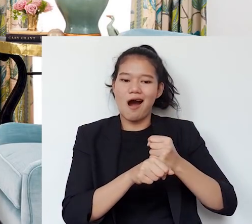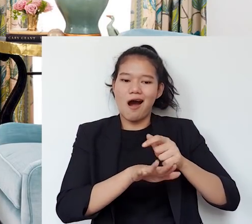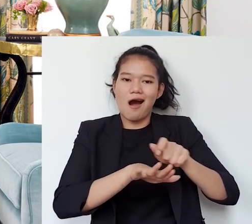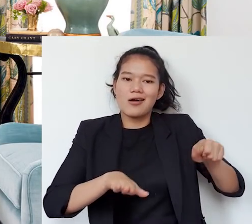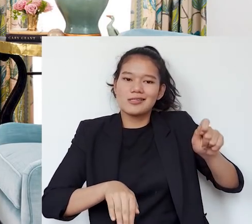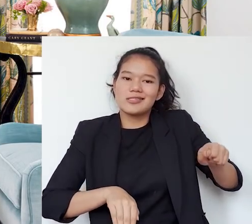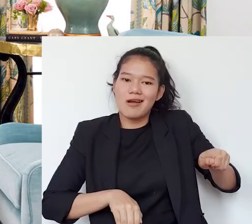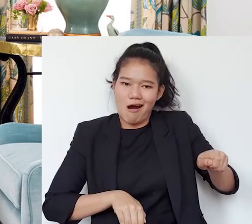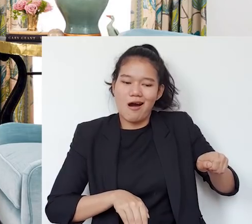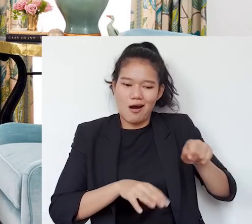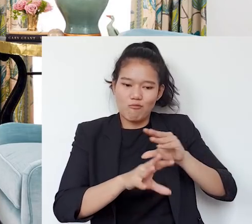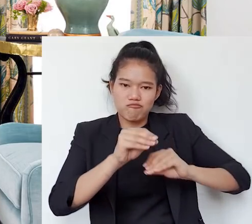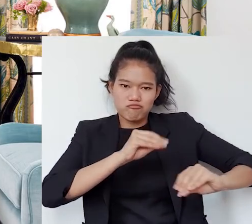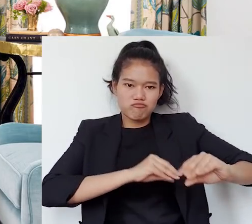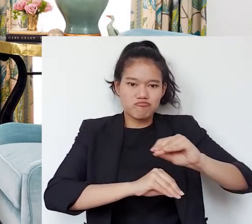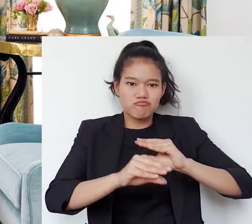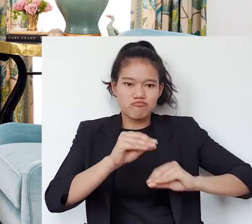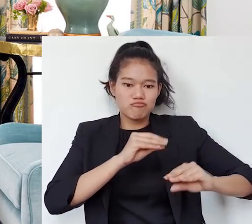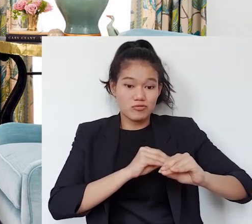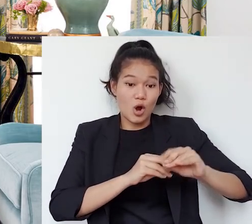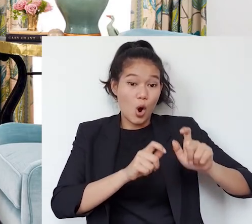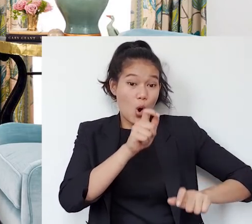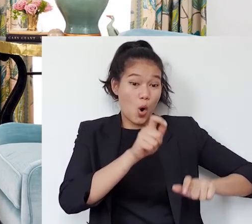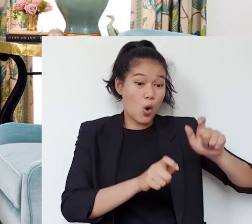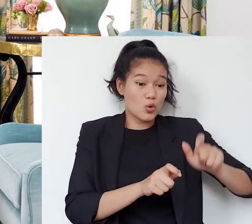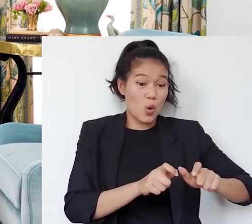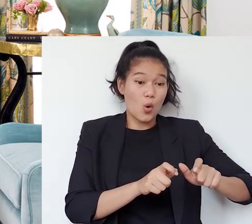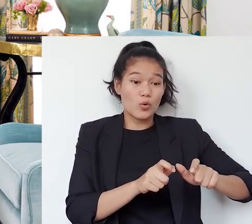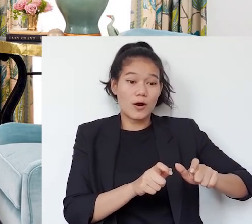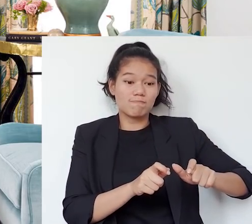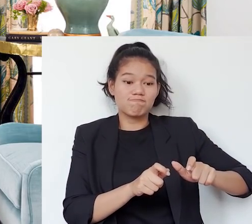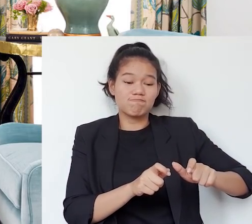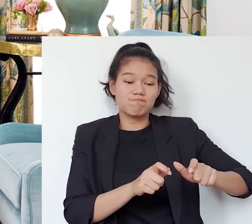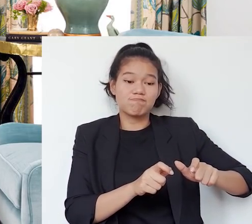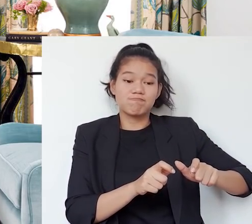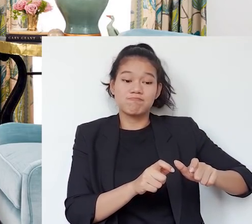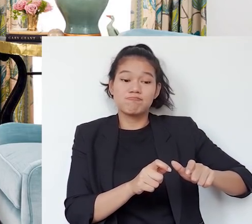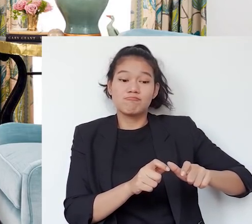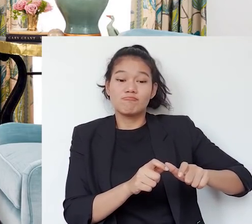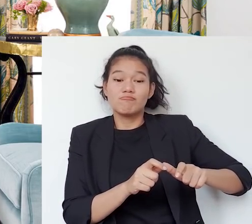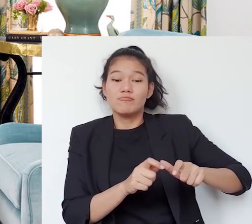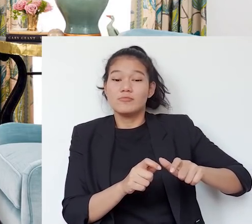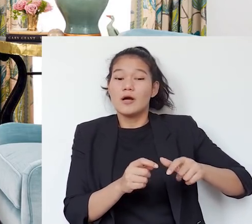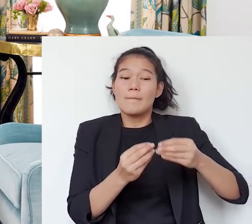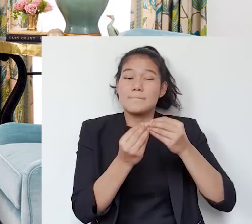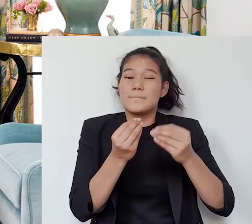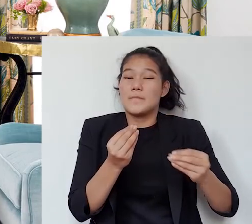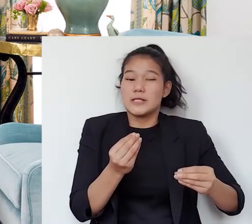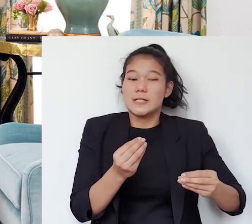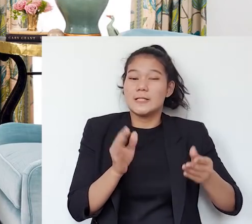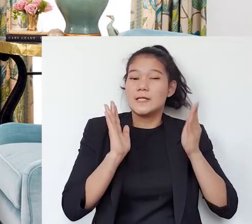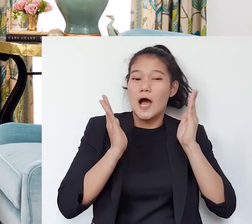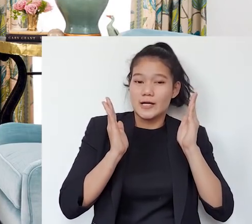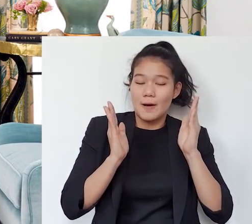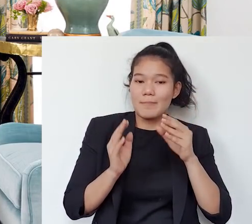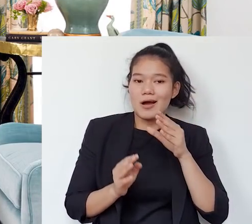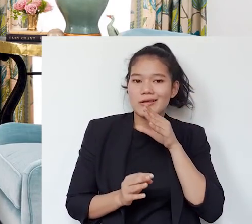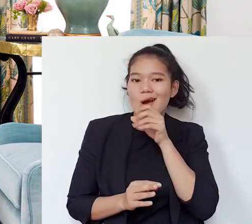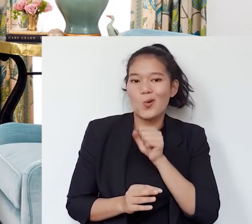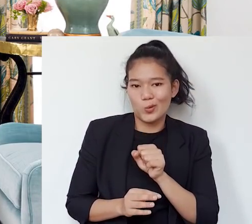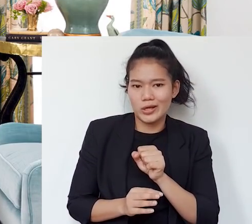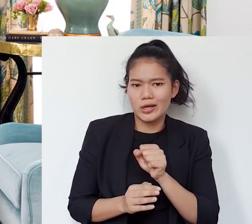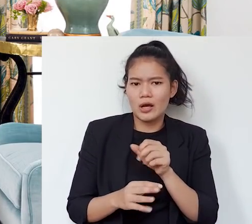Sidang ini, sidang yang dilakukan oleh para Sanhedrin atau majelis keagamaan Yahudi ini, bukanlah sidang